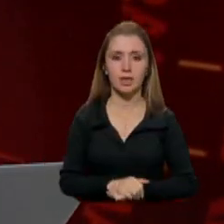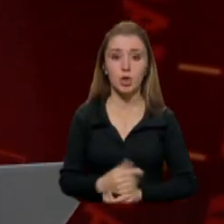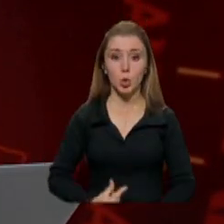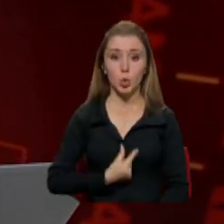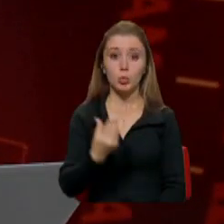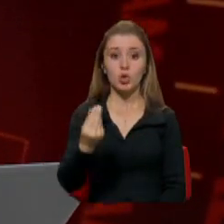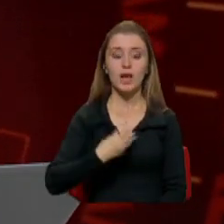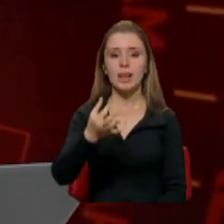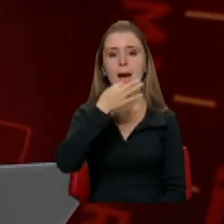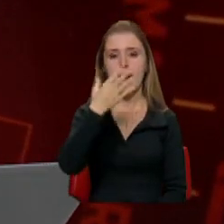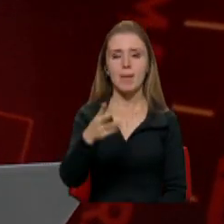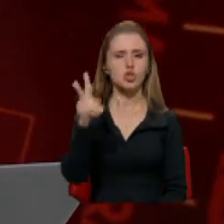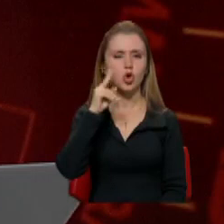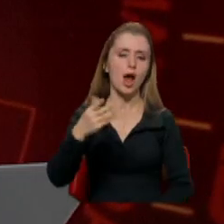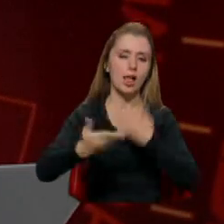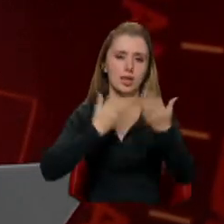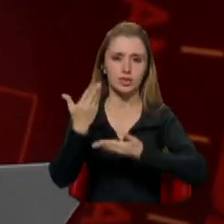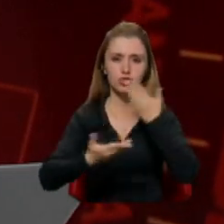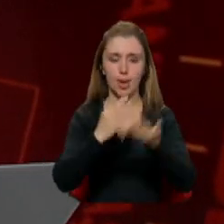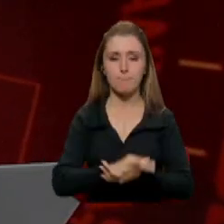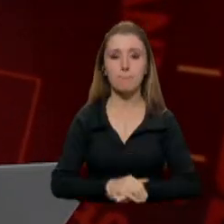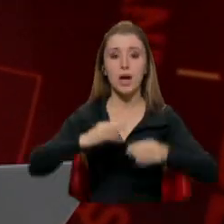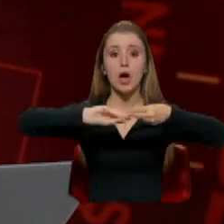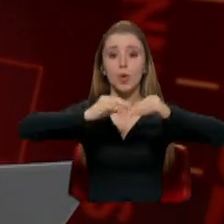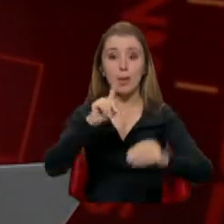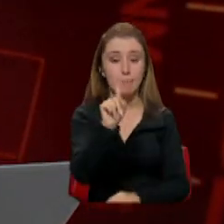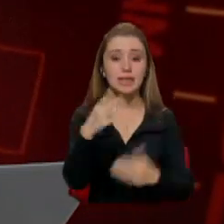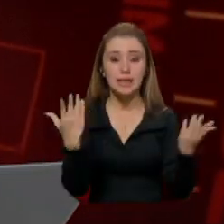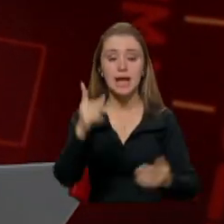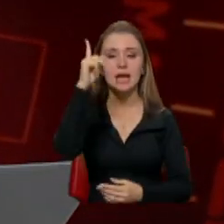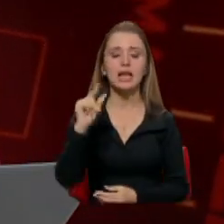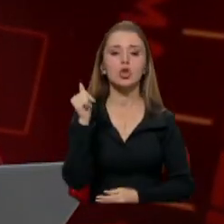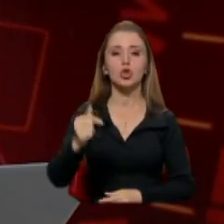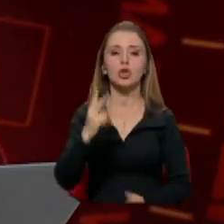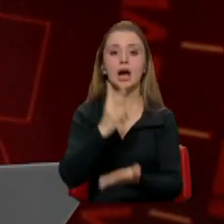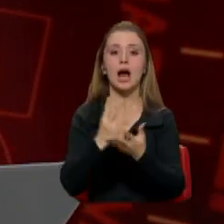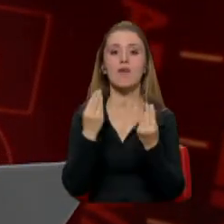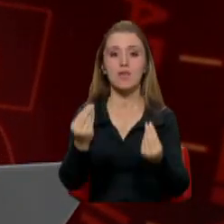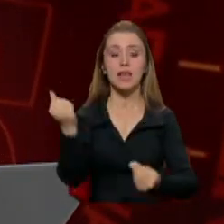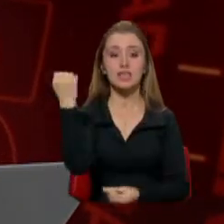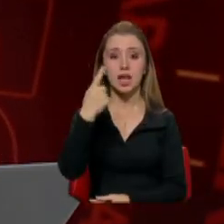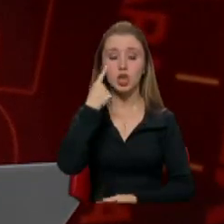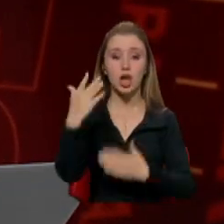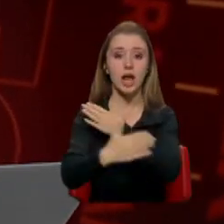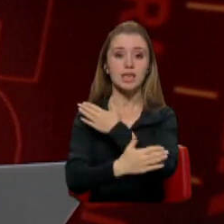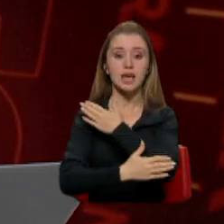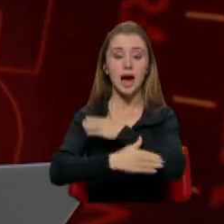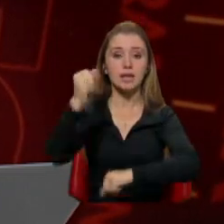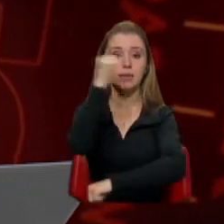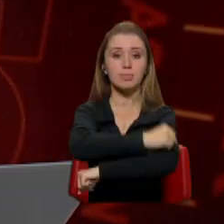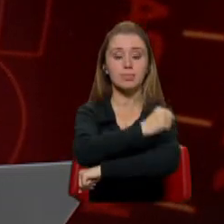umut verici bir haberi de sona saklayayım. Sorunlardan biri, ilk gün kararlaştırılan sayıda yardım tırının